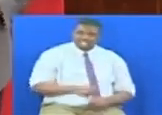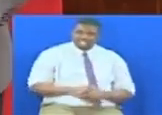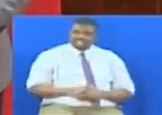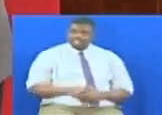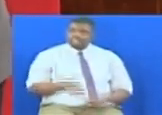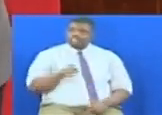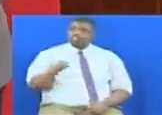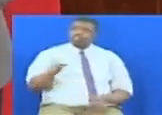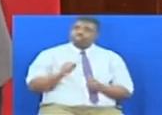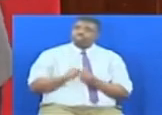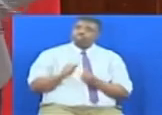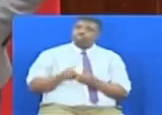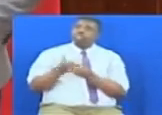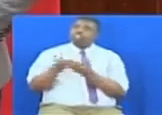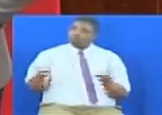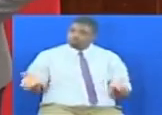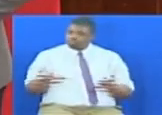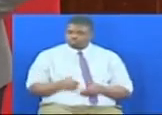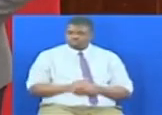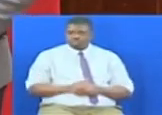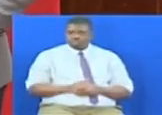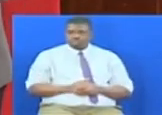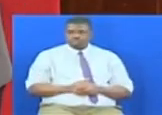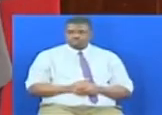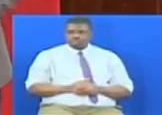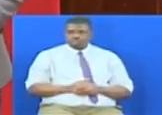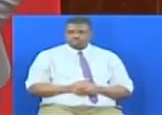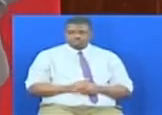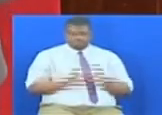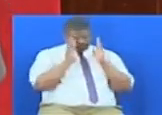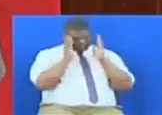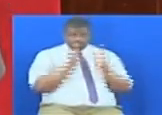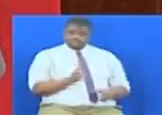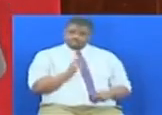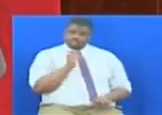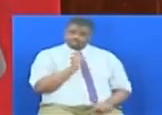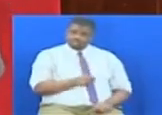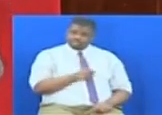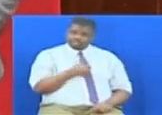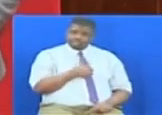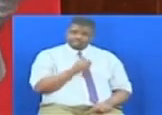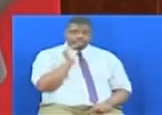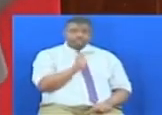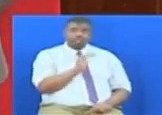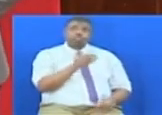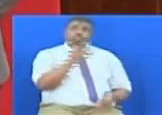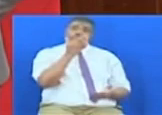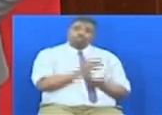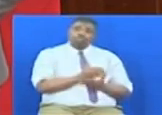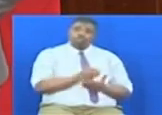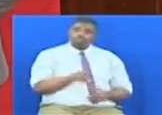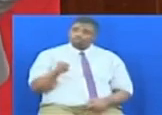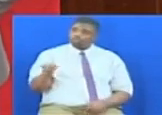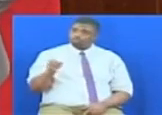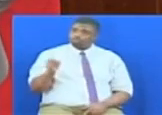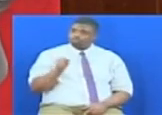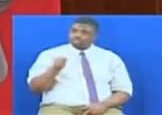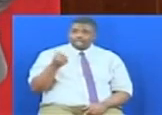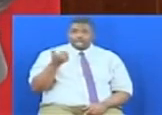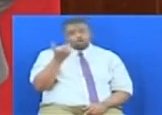Hicho kitu hakipo. Kwa Mheshimiwa Spika, mimi ninakwambia ukweli, huyu mzee haumwi.